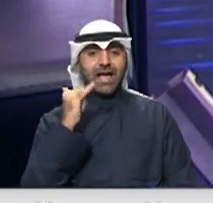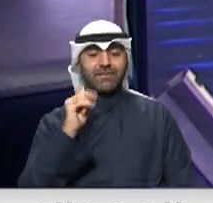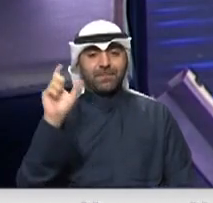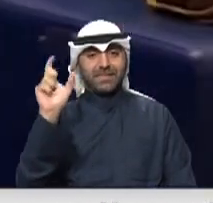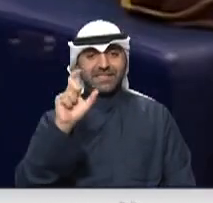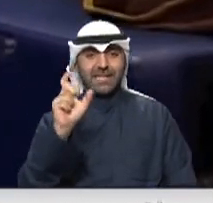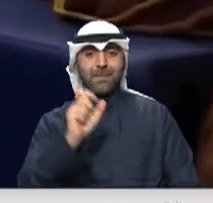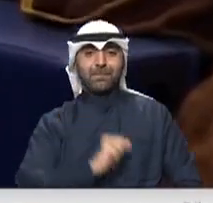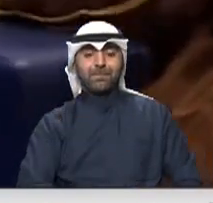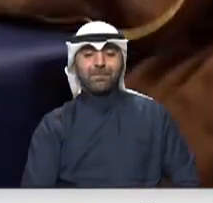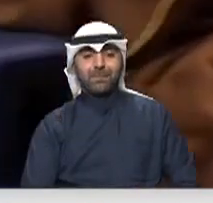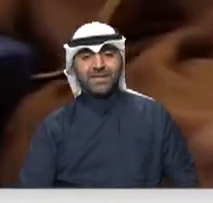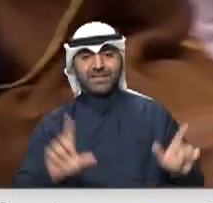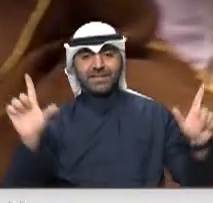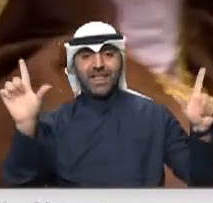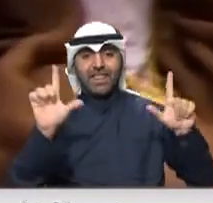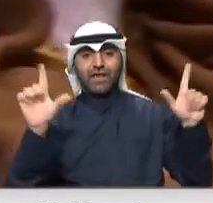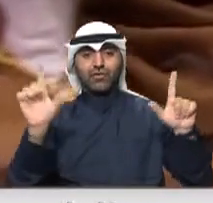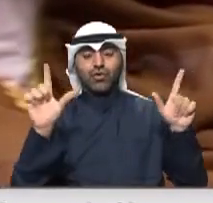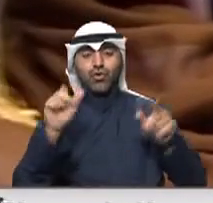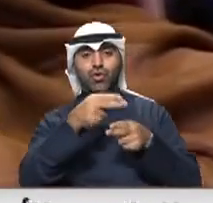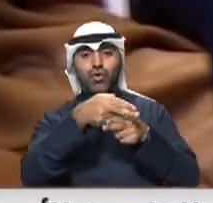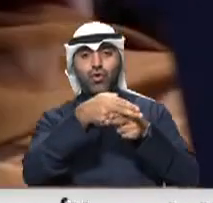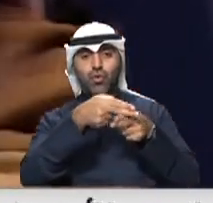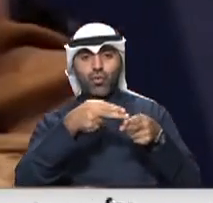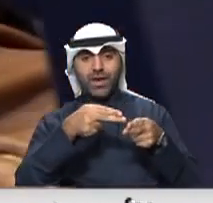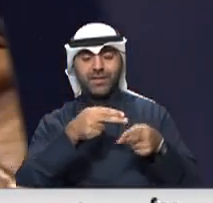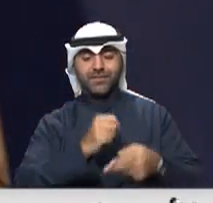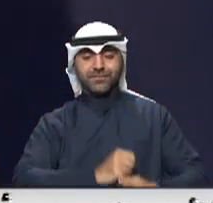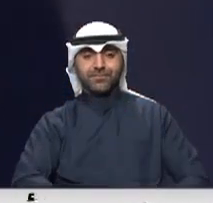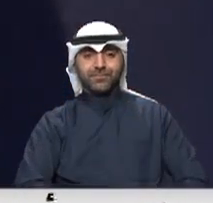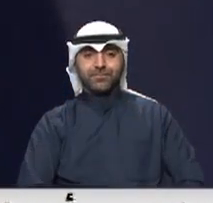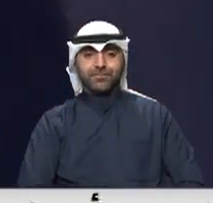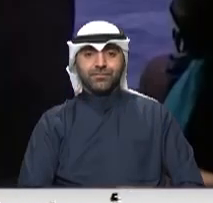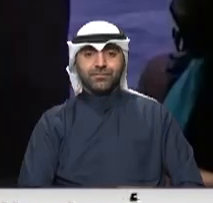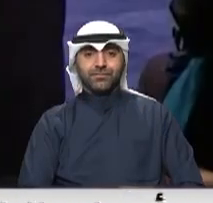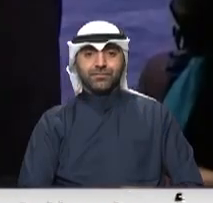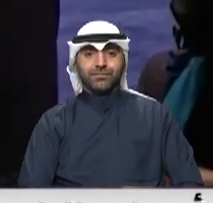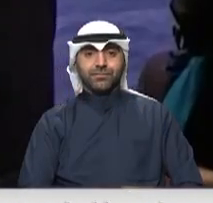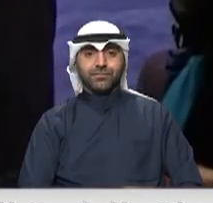ولمقدساتها. حكيمة دماز، تلفزيون دولة الكويت، الجزائر.